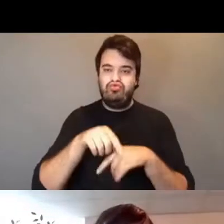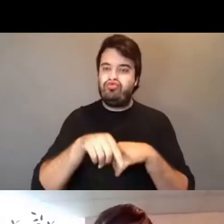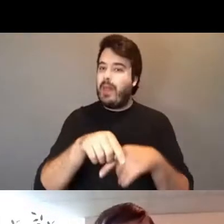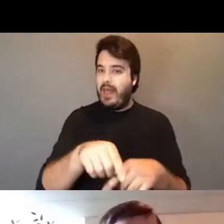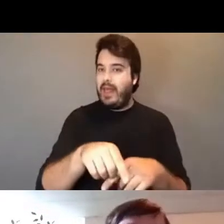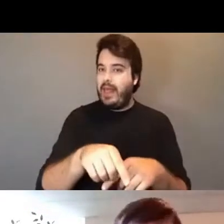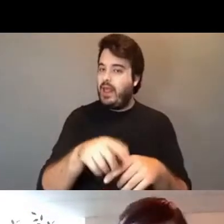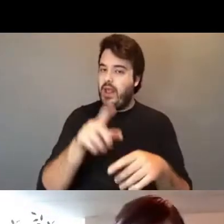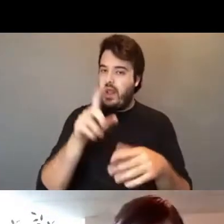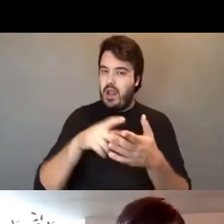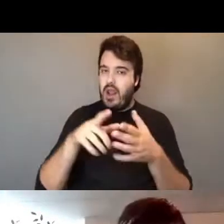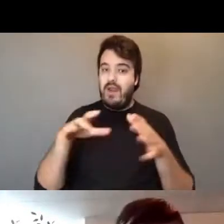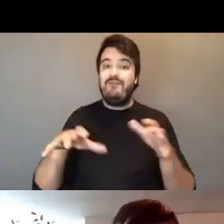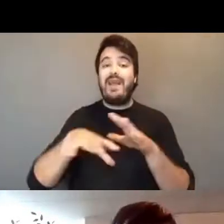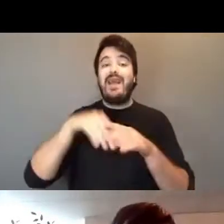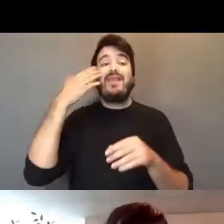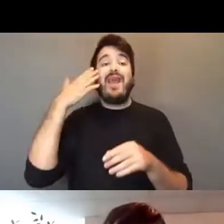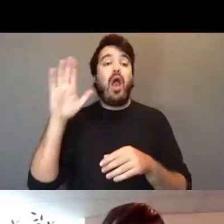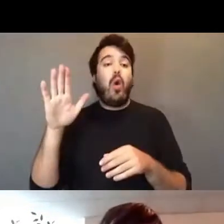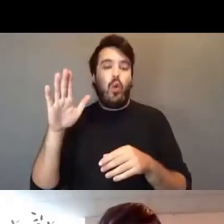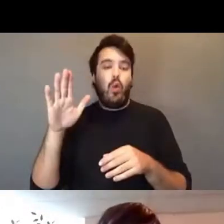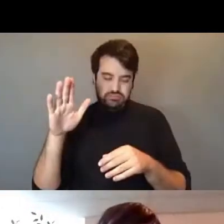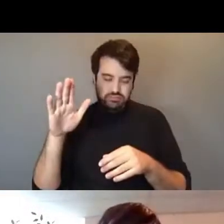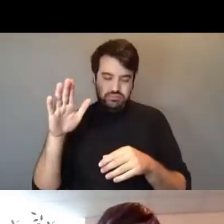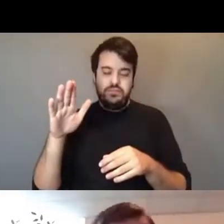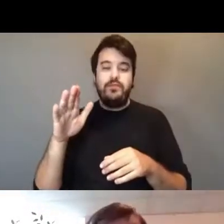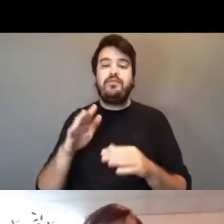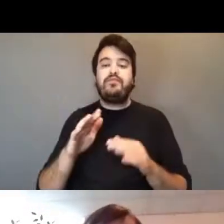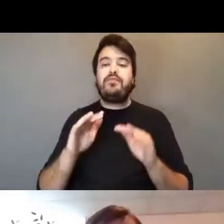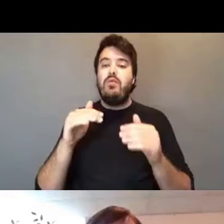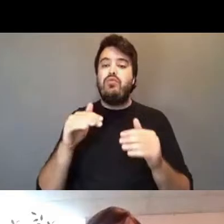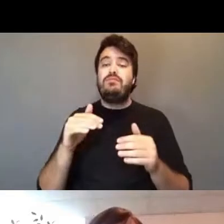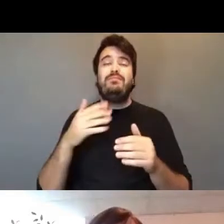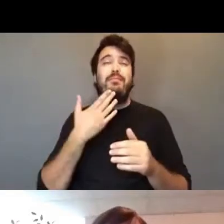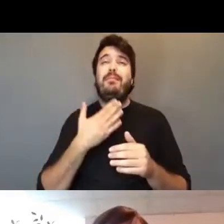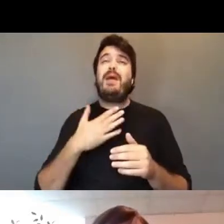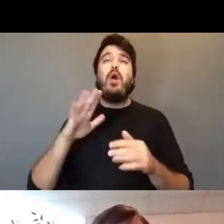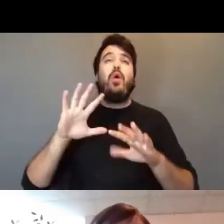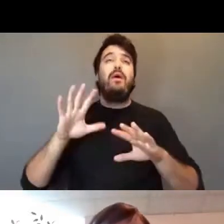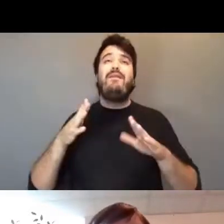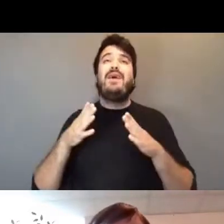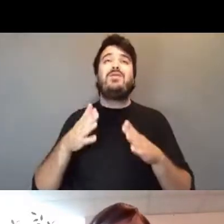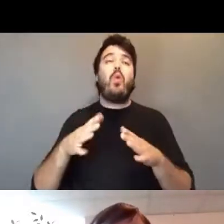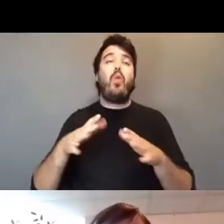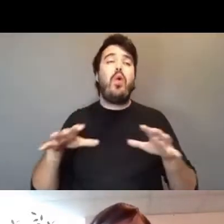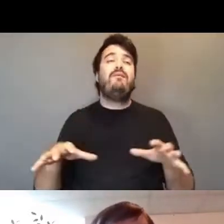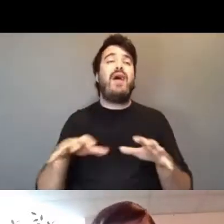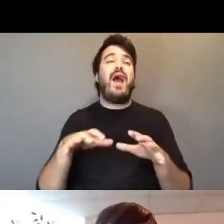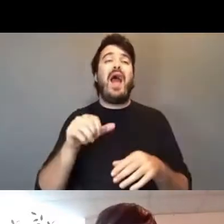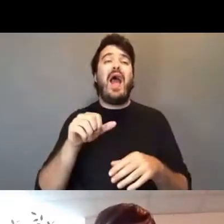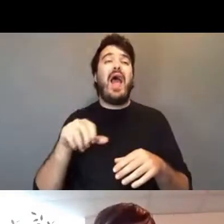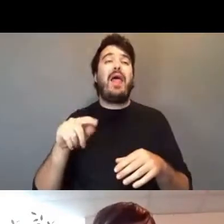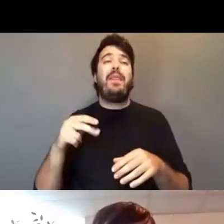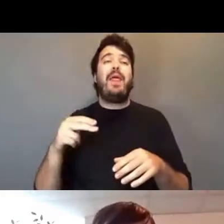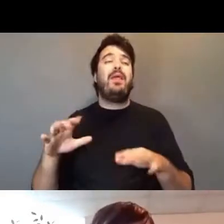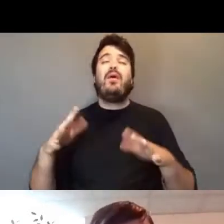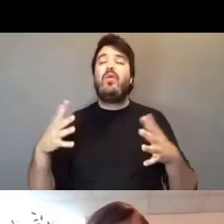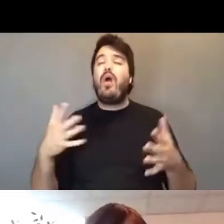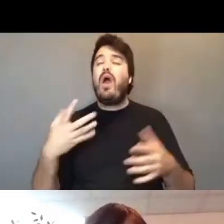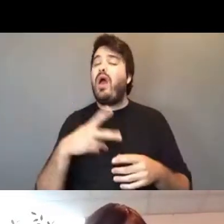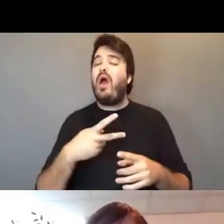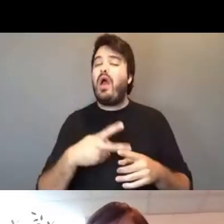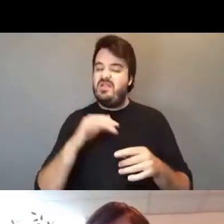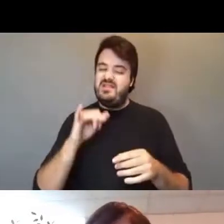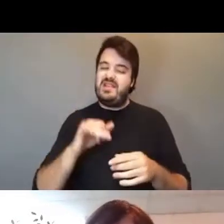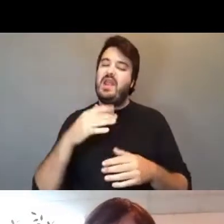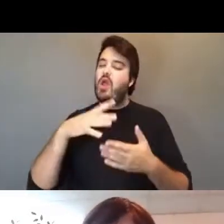le fait à l'extérieur. Et la meilleure façon, en fait, c'est le semis